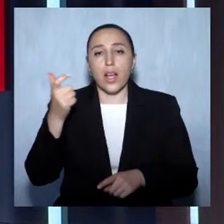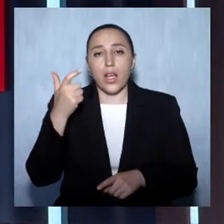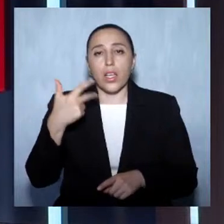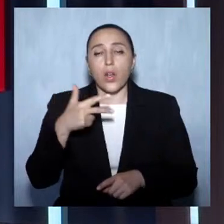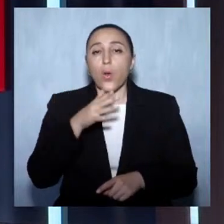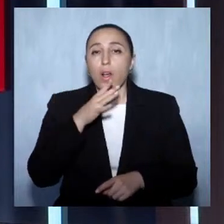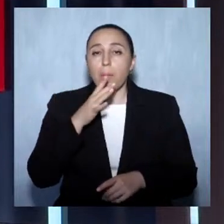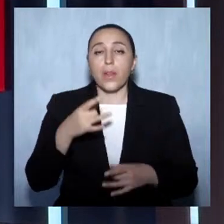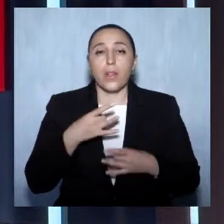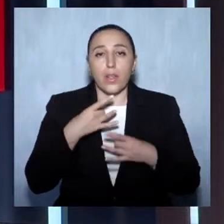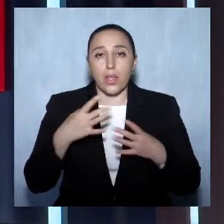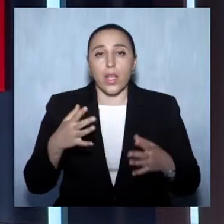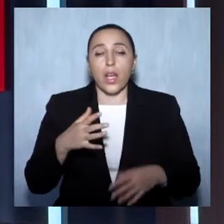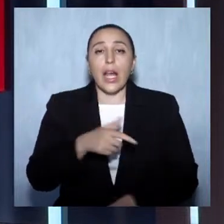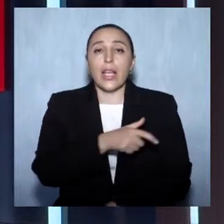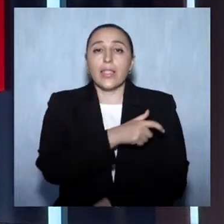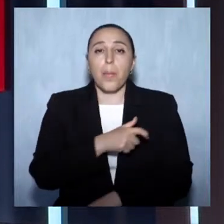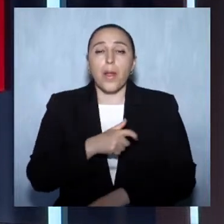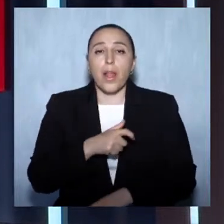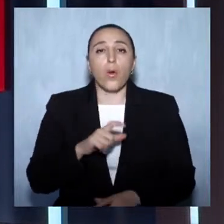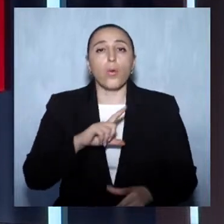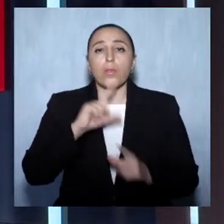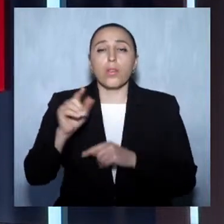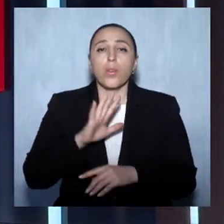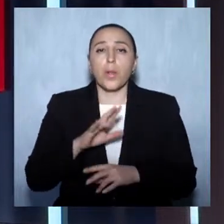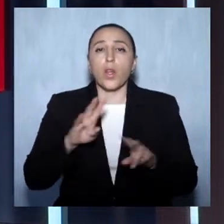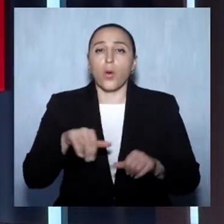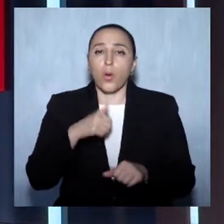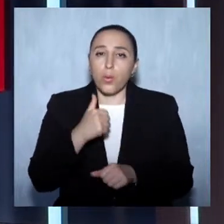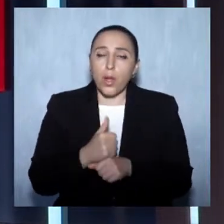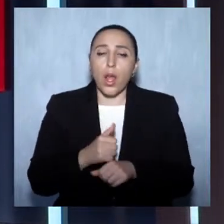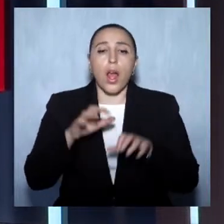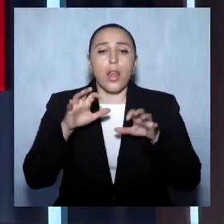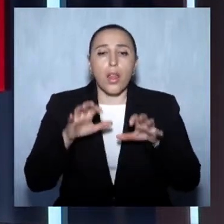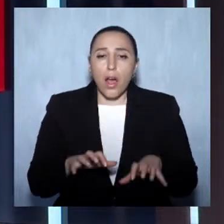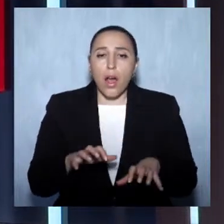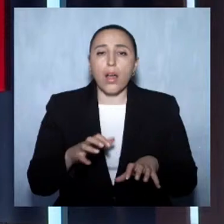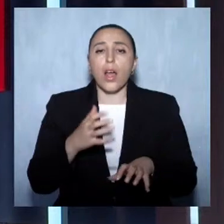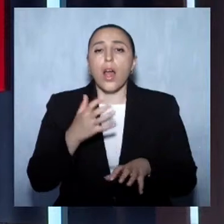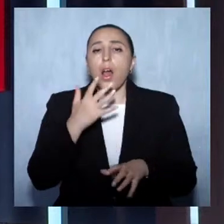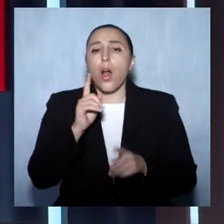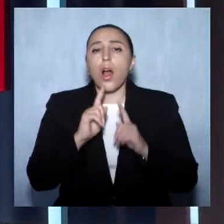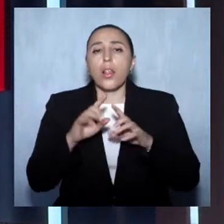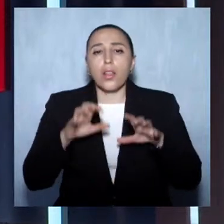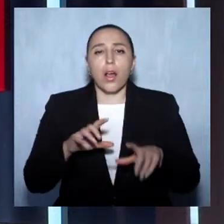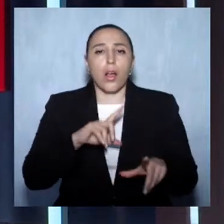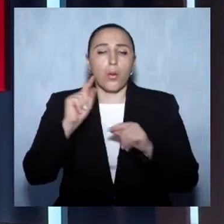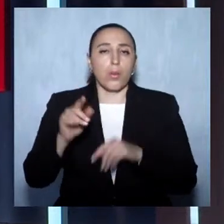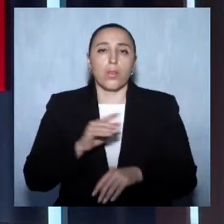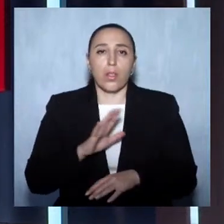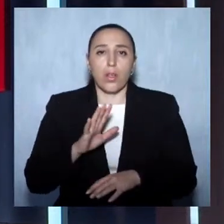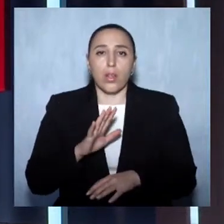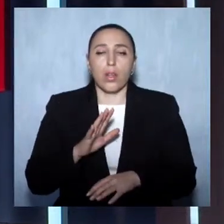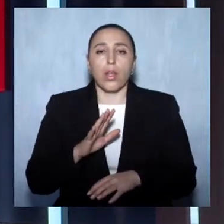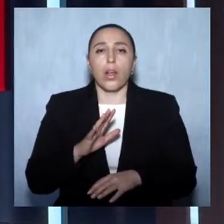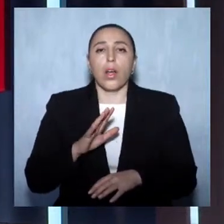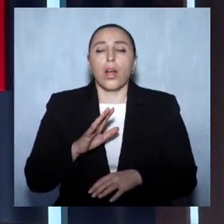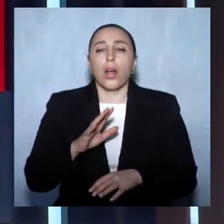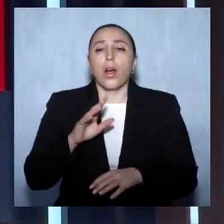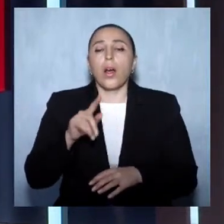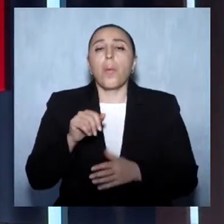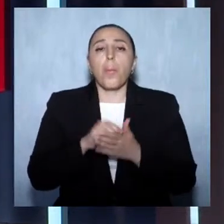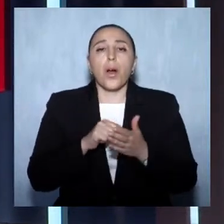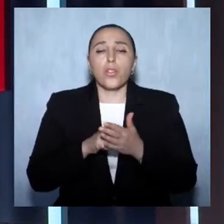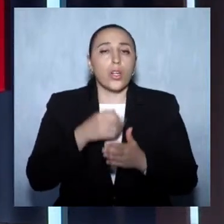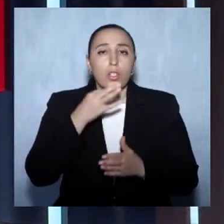30-ամյակի միջոցառումներին Ստեփանակերտում չէին ոչ վարչապետը, ոչ նախագահը, ոչ էլ խորհրդարանի խոսնակը։ Պաշտոնական մեկնաբանություն չկա,